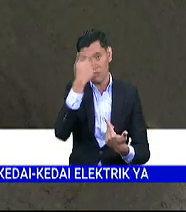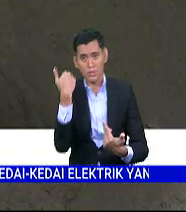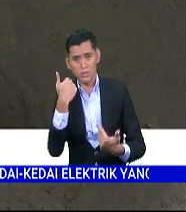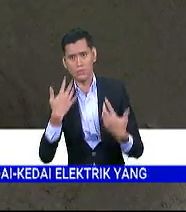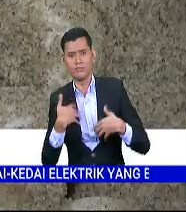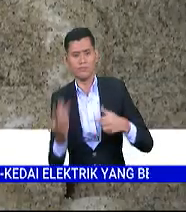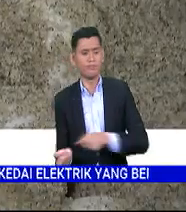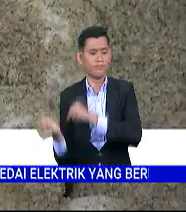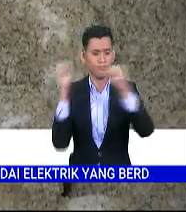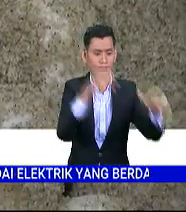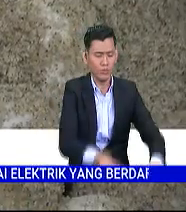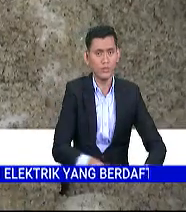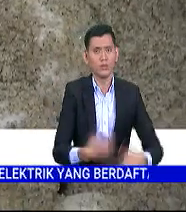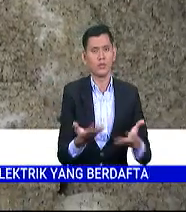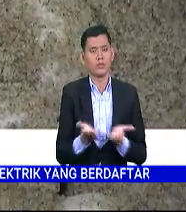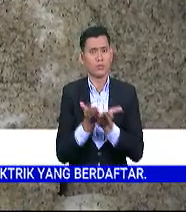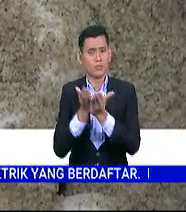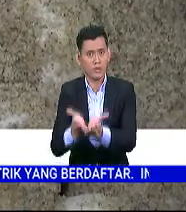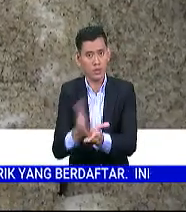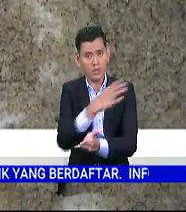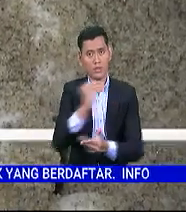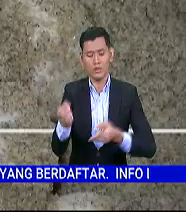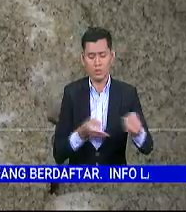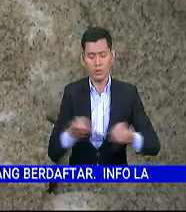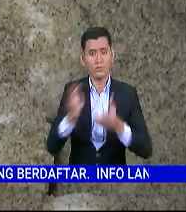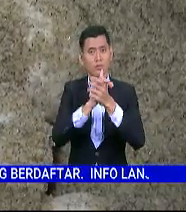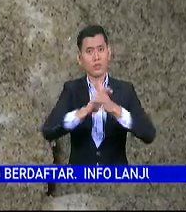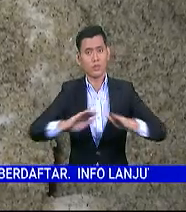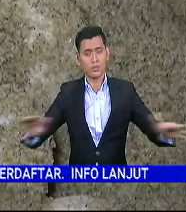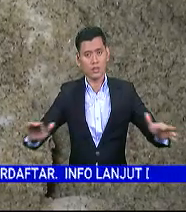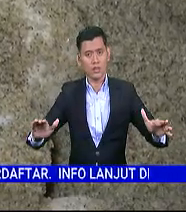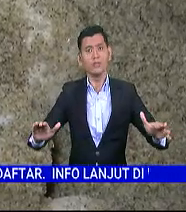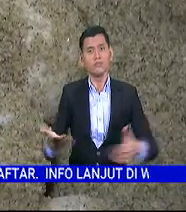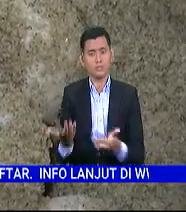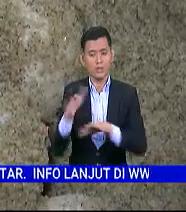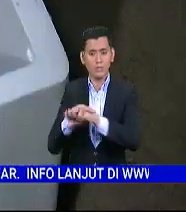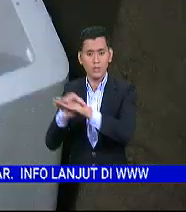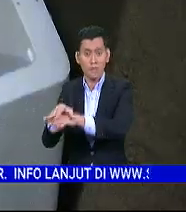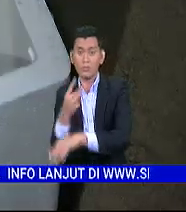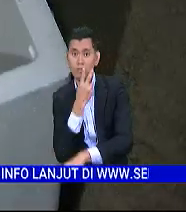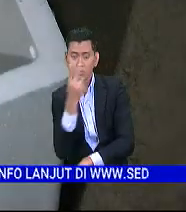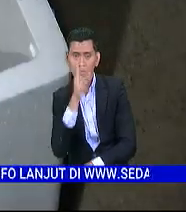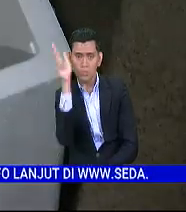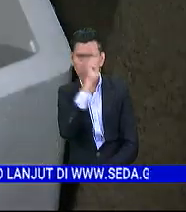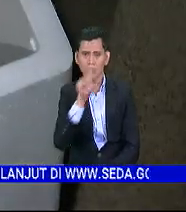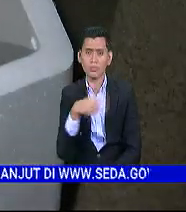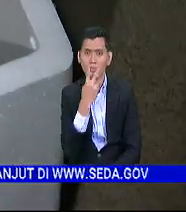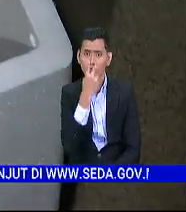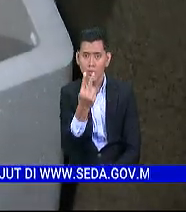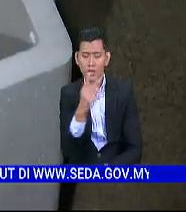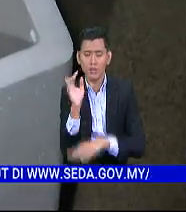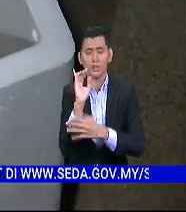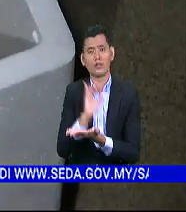nelayan. Mengulas lanjut, beliau berkata, usaha menyelamatkan penyu sama pentingnya dengan usaha kerajaan memastikan kelestarian